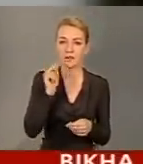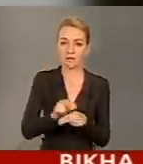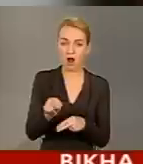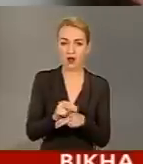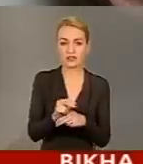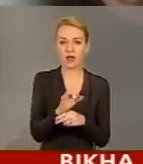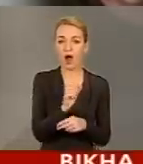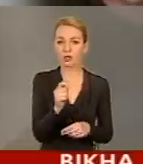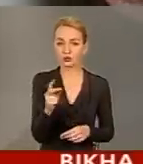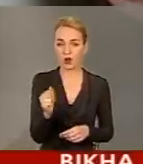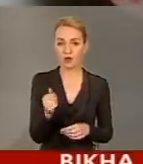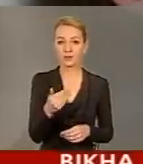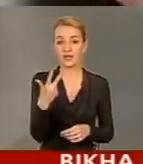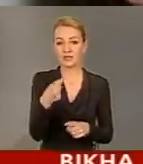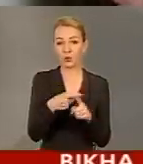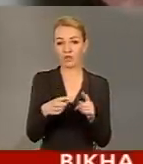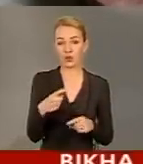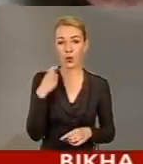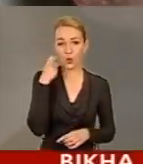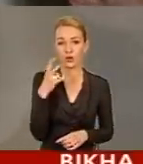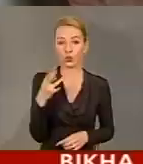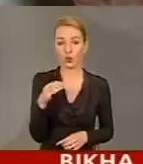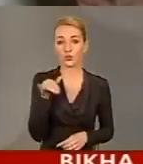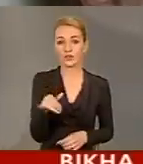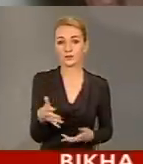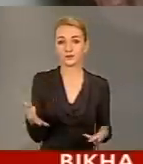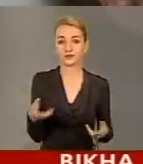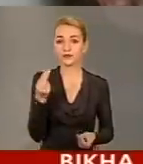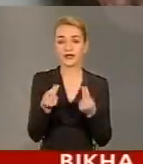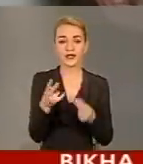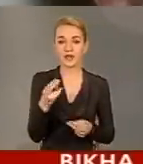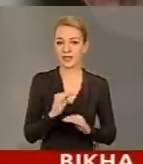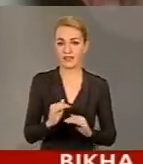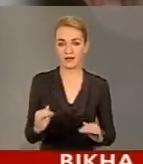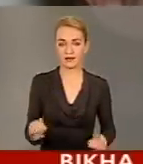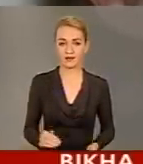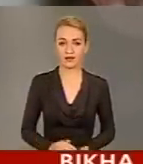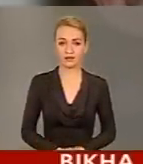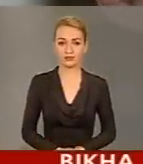і азбука, і все, хоч і 3,5 годика, але у них ігри не дитячі.